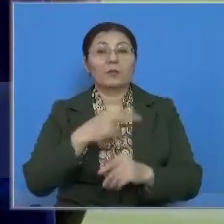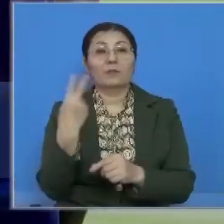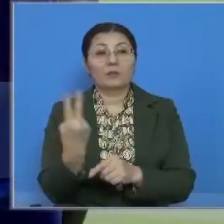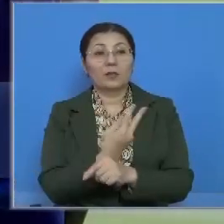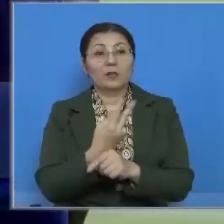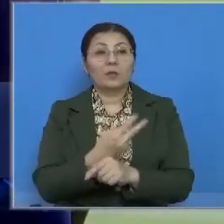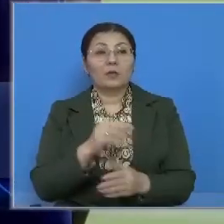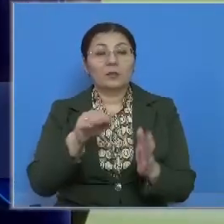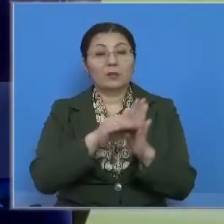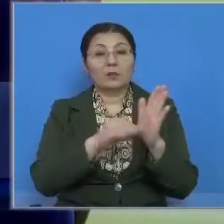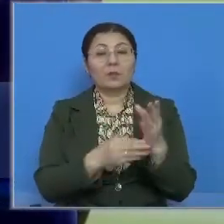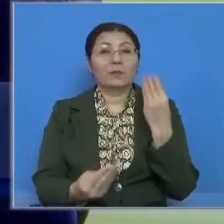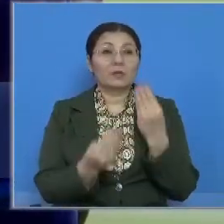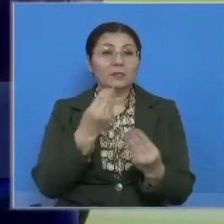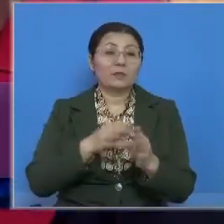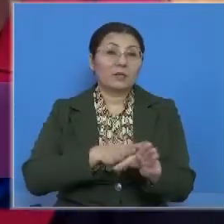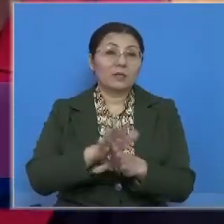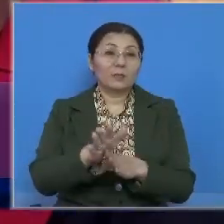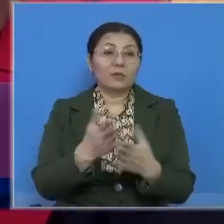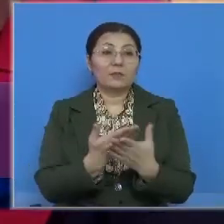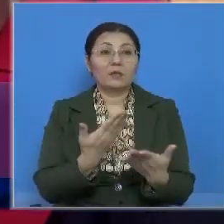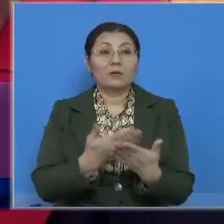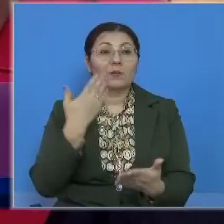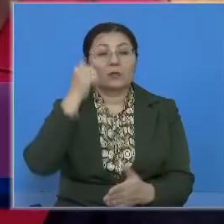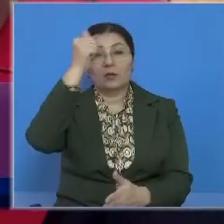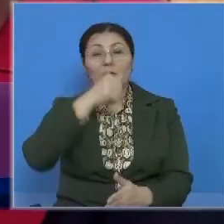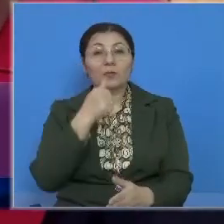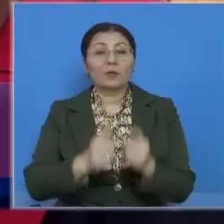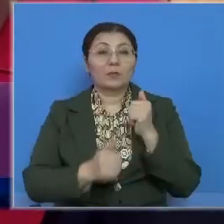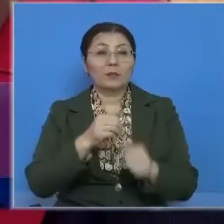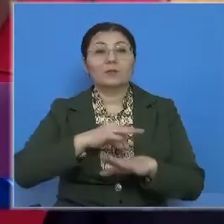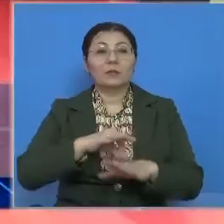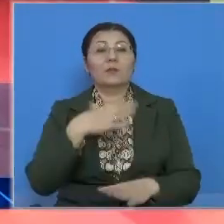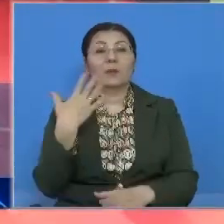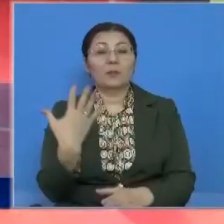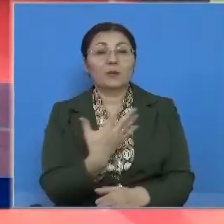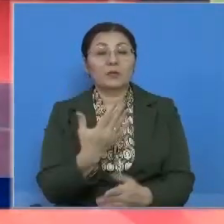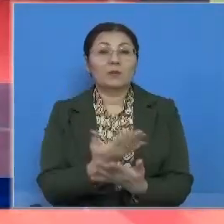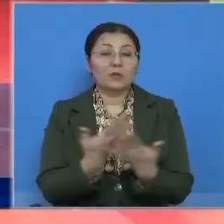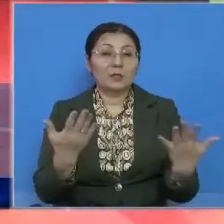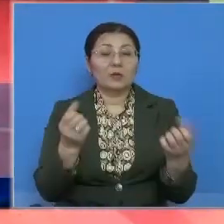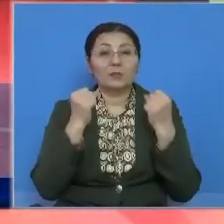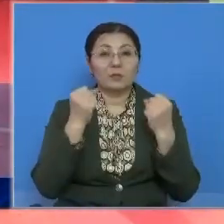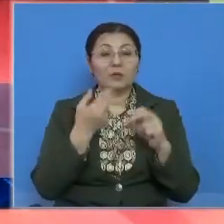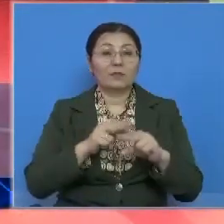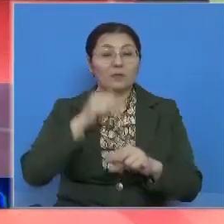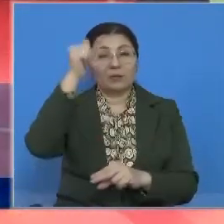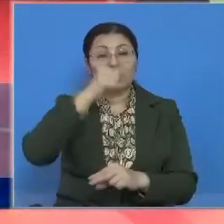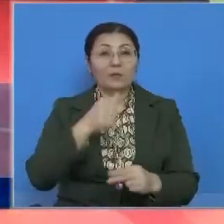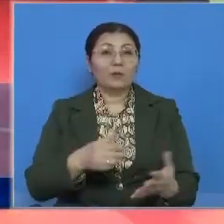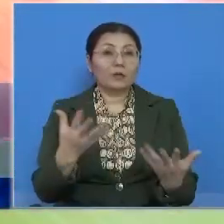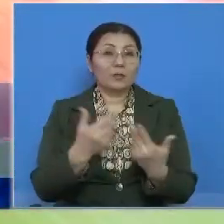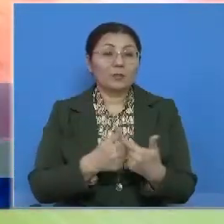второй раз. Программа игр была насыщенной. Если в прошлом году соревнования проводились по 5 видам спорта, то в этом году их уже